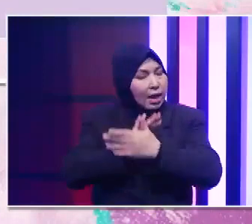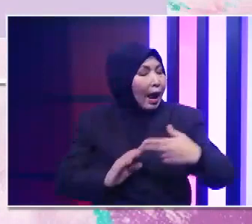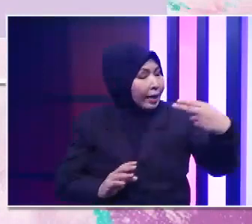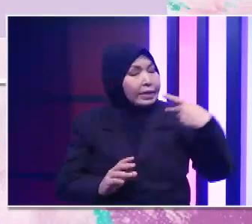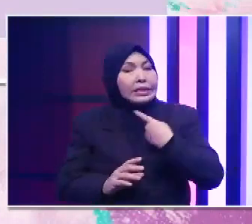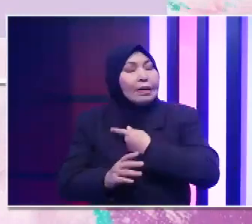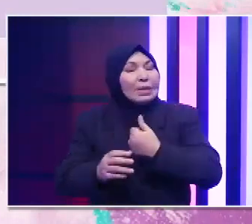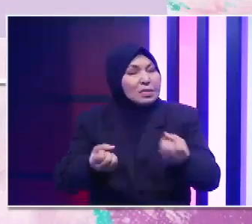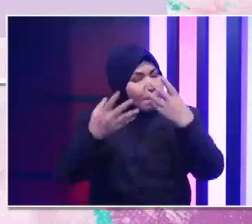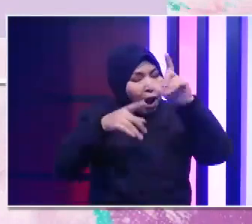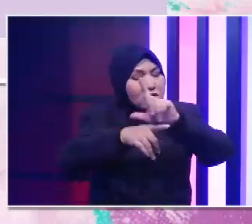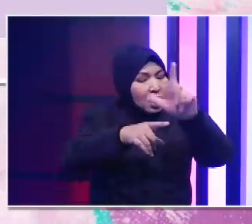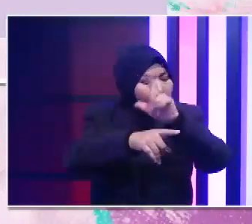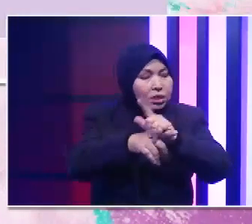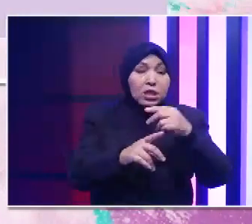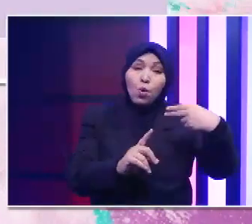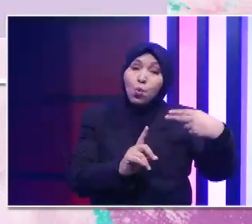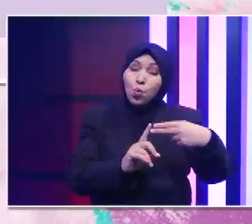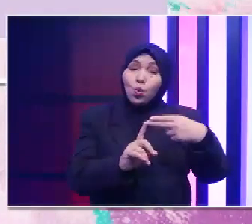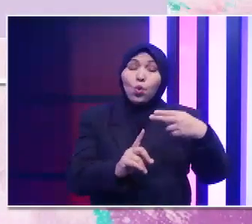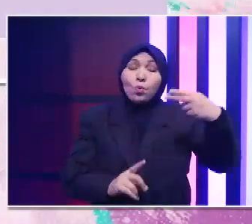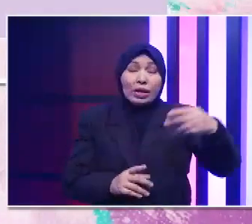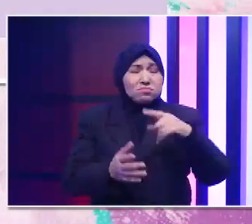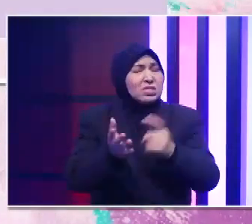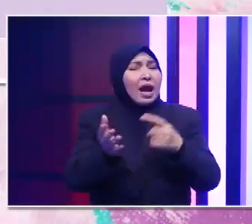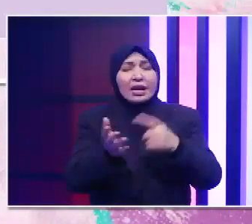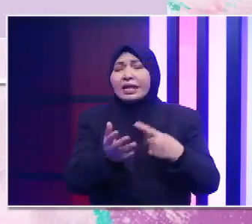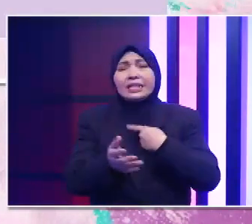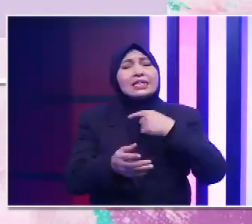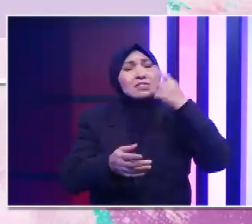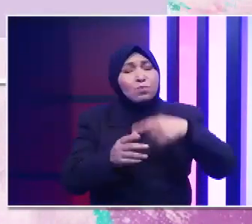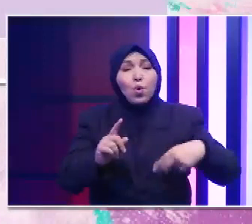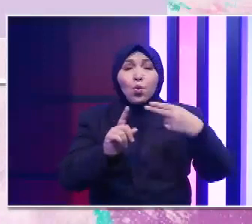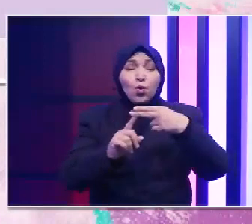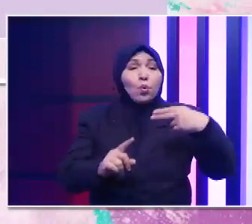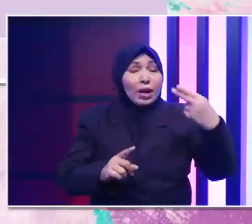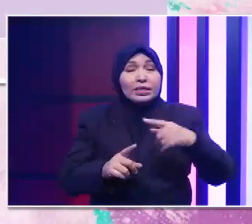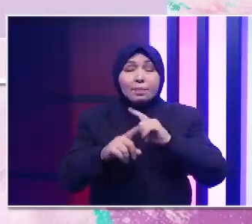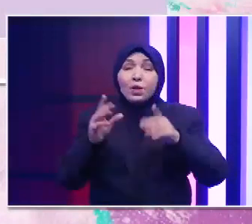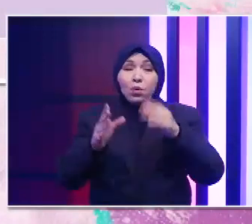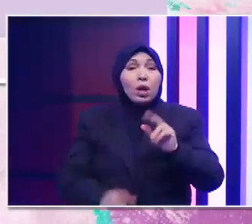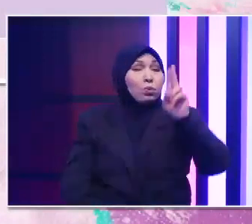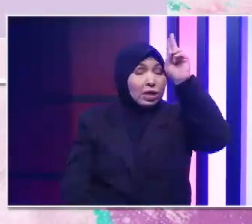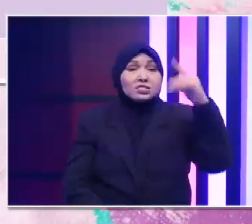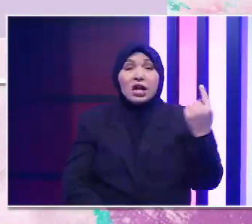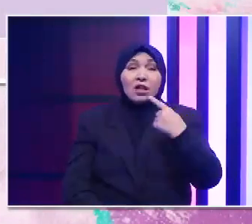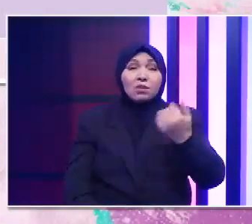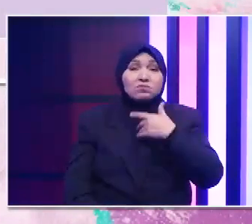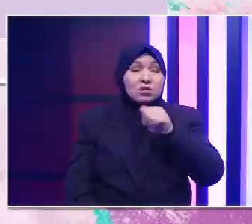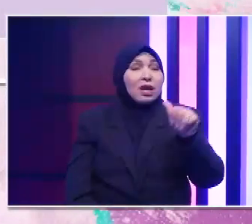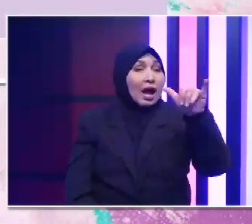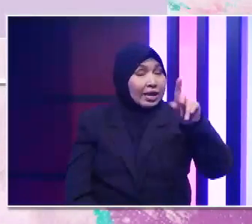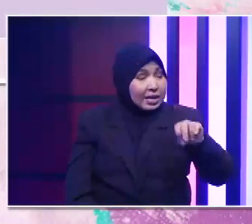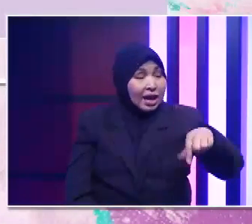Ayo kita kenal banyak latih huruf Ain malulah jarang tersebut air dalam bahasa Melayu tapi kalau mau tahu bikin satu sebuah lah Ayah